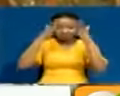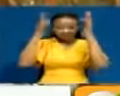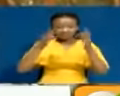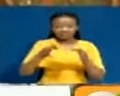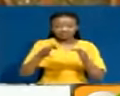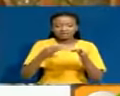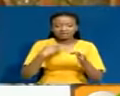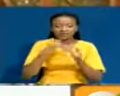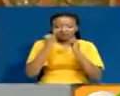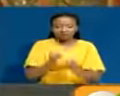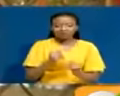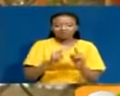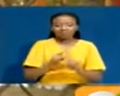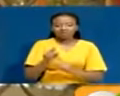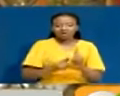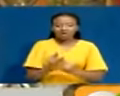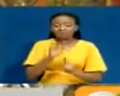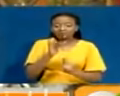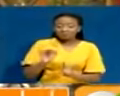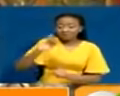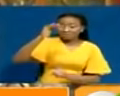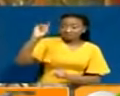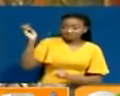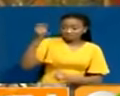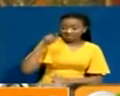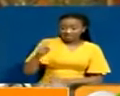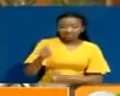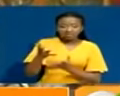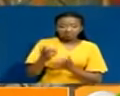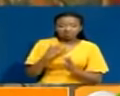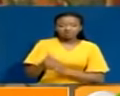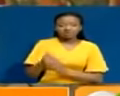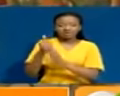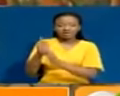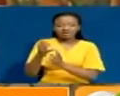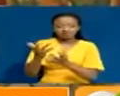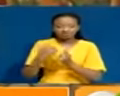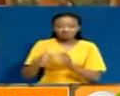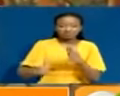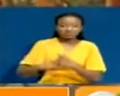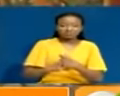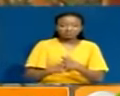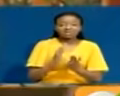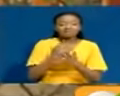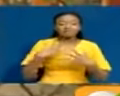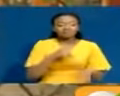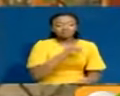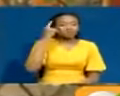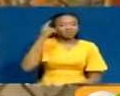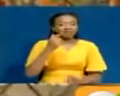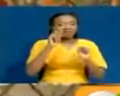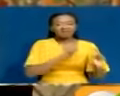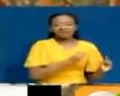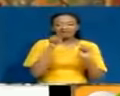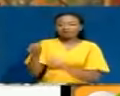work together. Mlima Kenya huwezi pada kama huna mwelekezi, na kwa sababu kuna wengine wanafikiria kwamba wanaweza